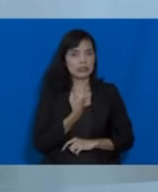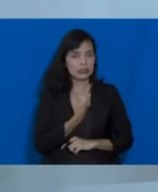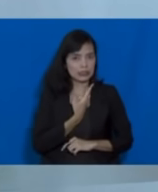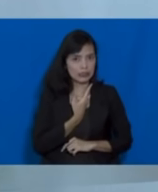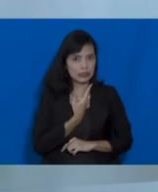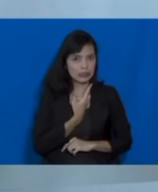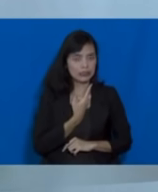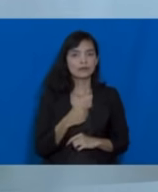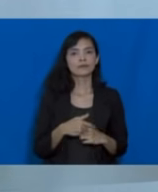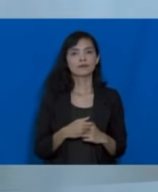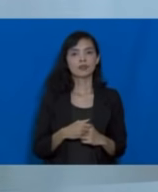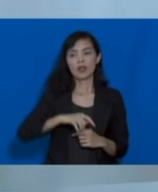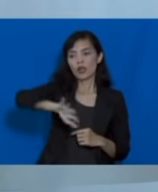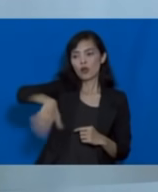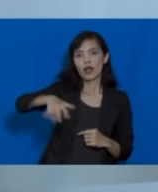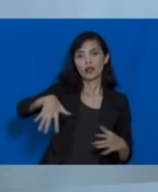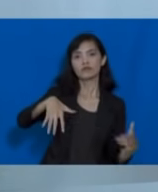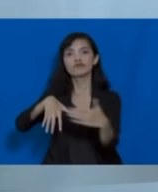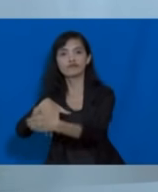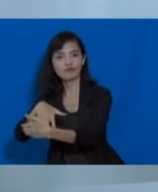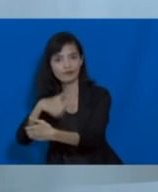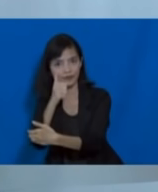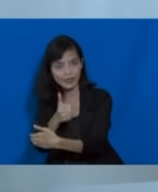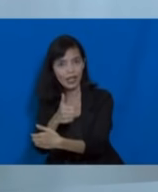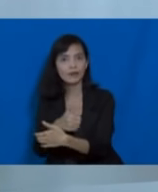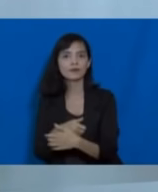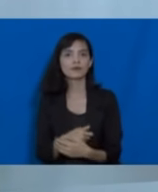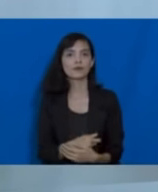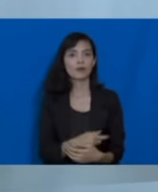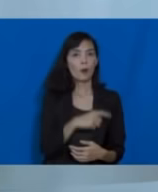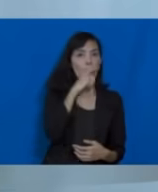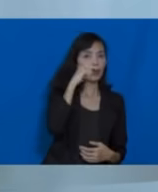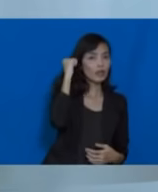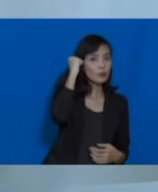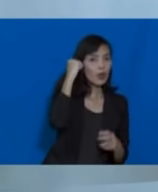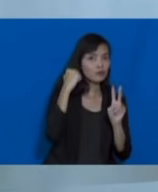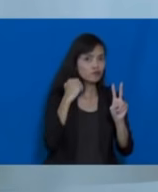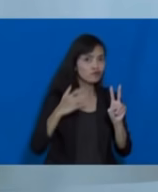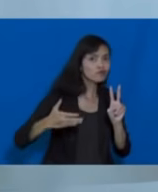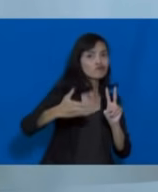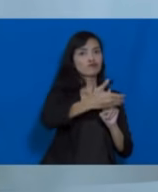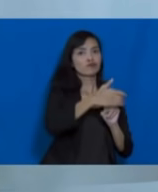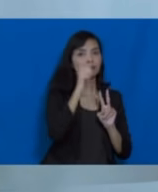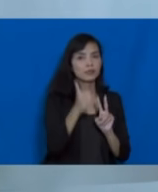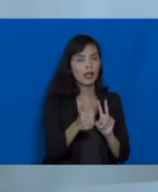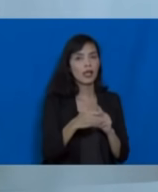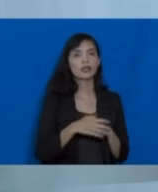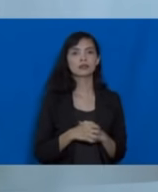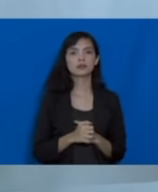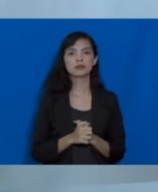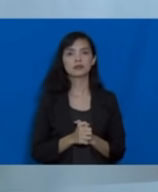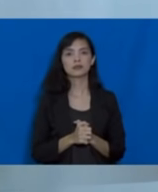melindungi keluarga kita melindungi orang tua kita yang memiliki kerentanan lebih